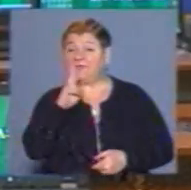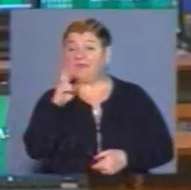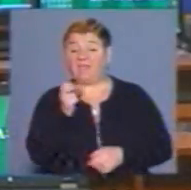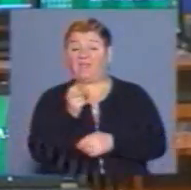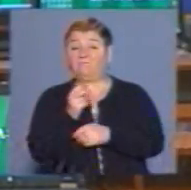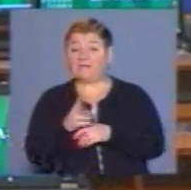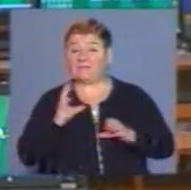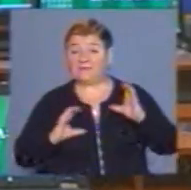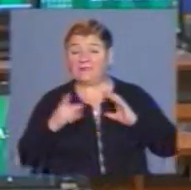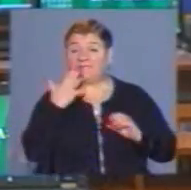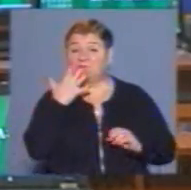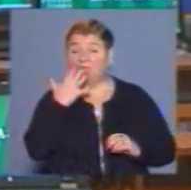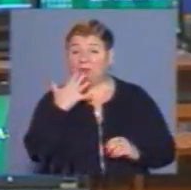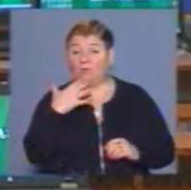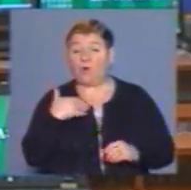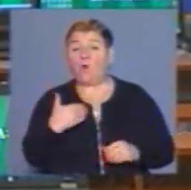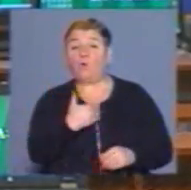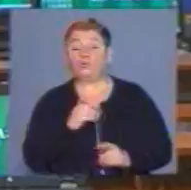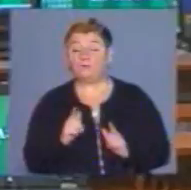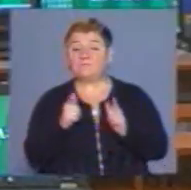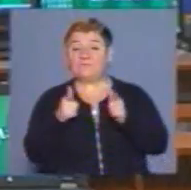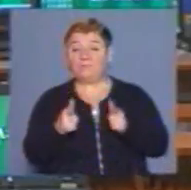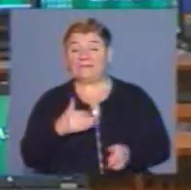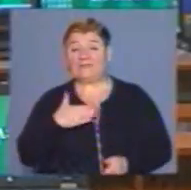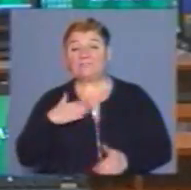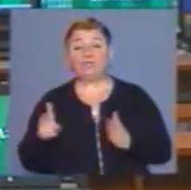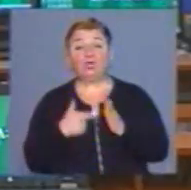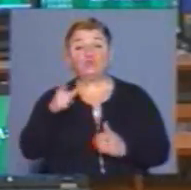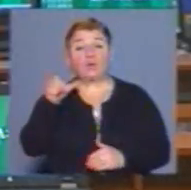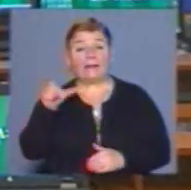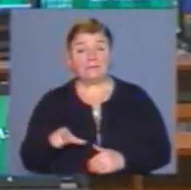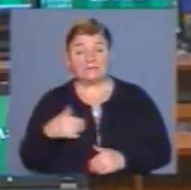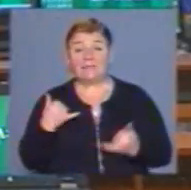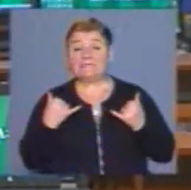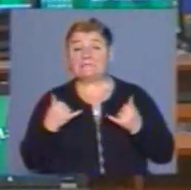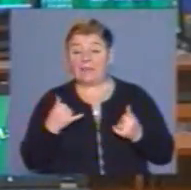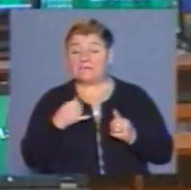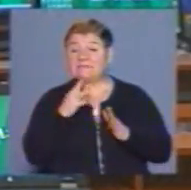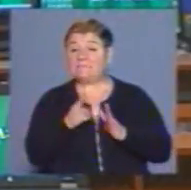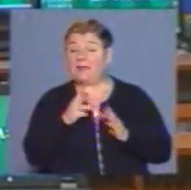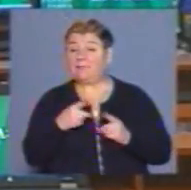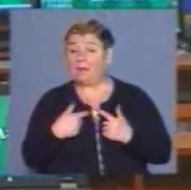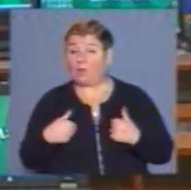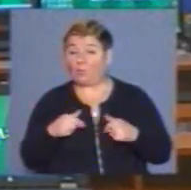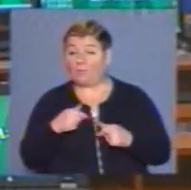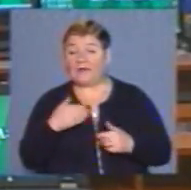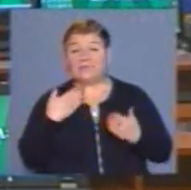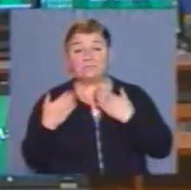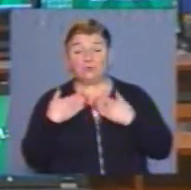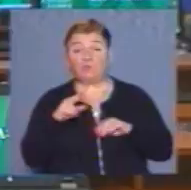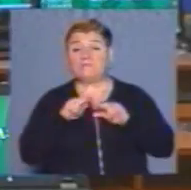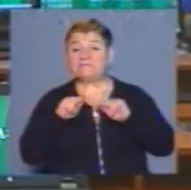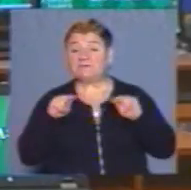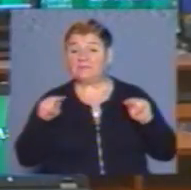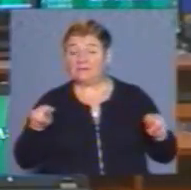Ужгородського національного університету, намагаються встановити наші журналісти. Зараз знімальна група спілкується в Ужну з викладачами та керівництвом